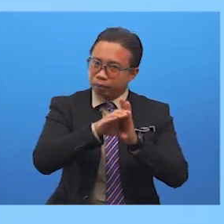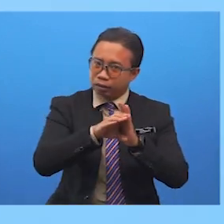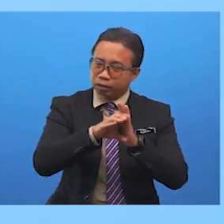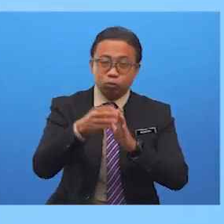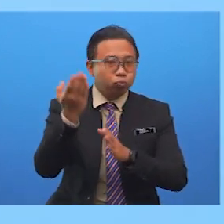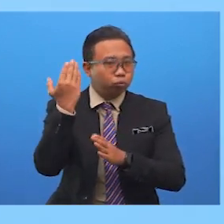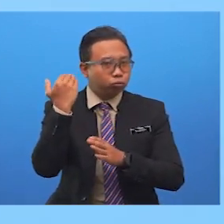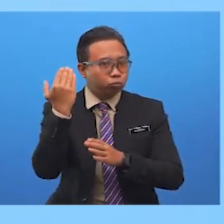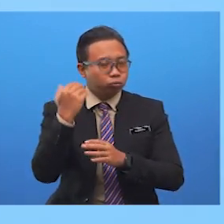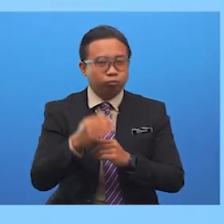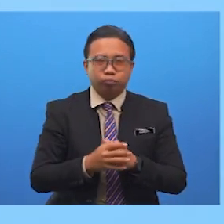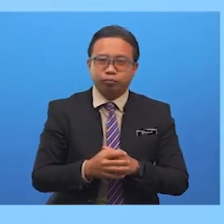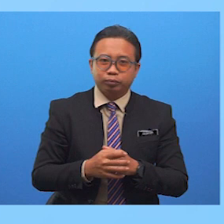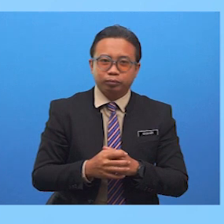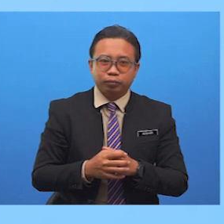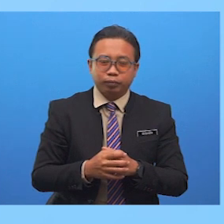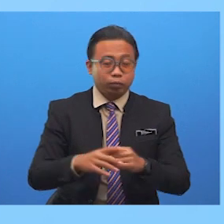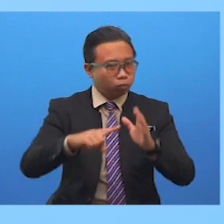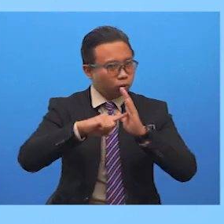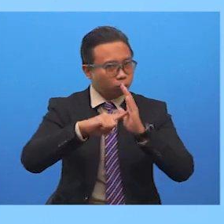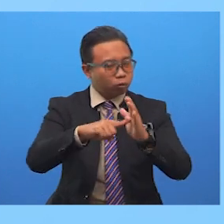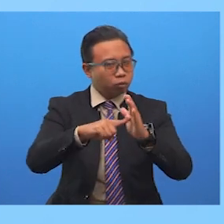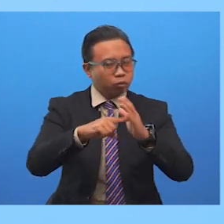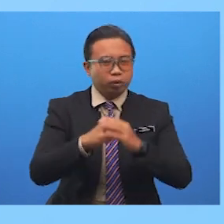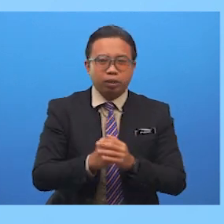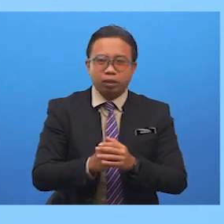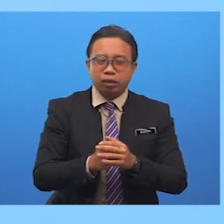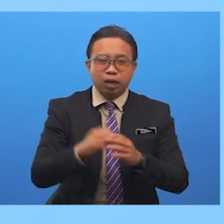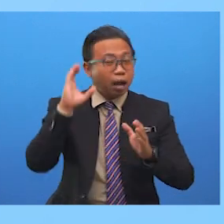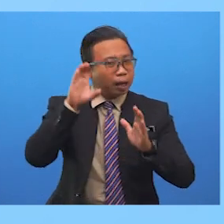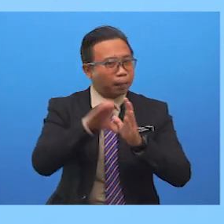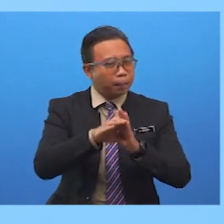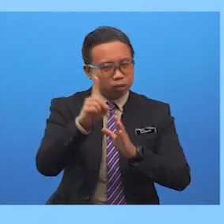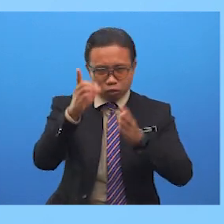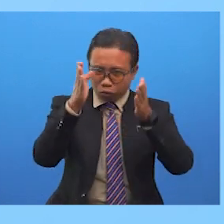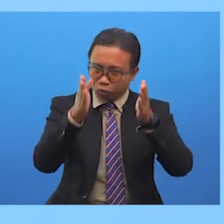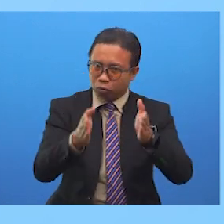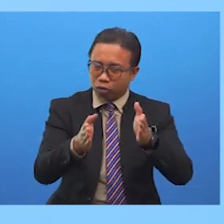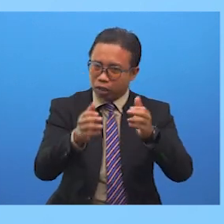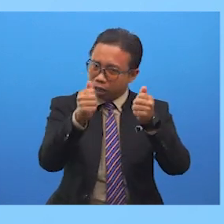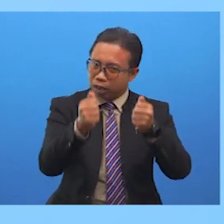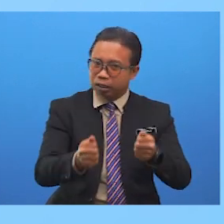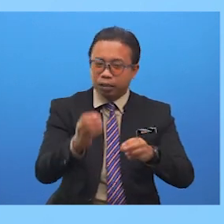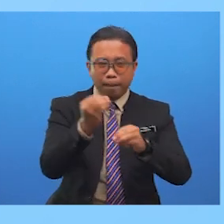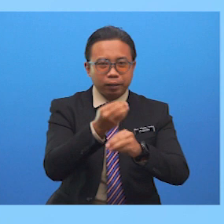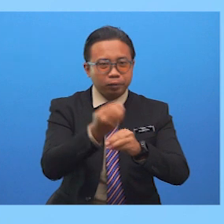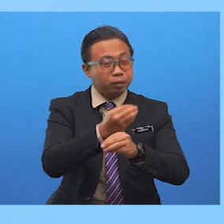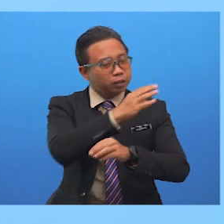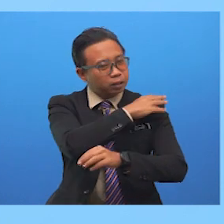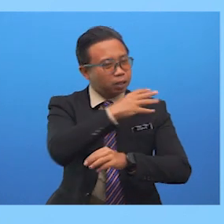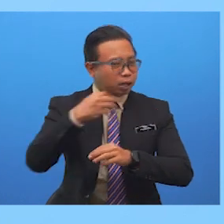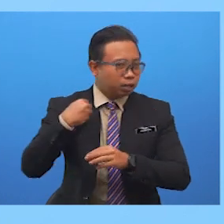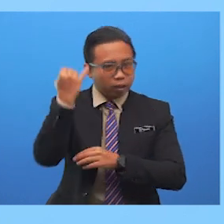ini paparan menunjukkan gambar seorang ahli Matematik dan